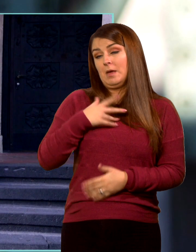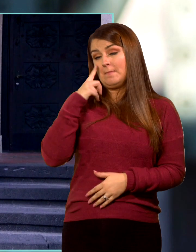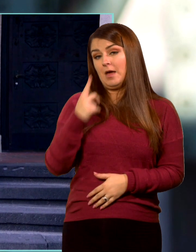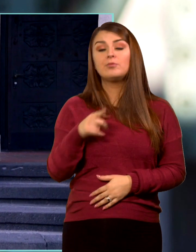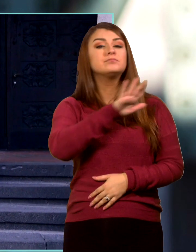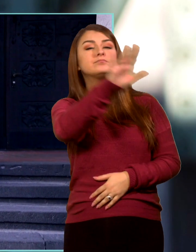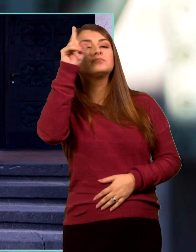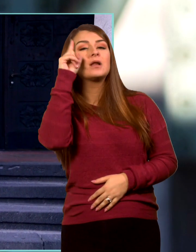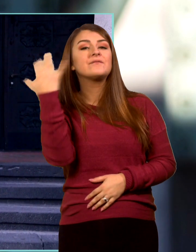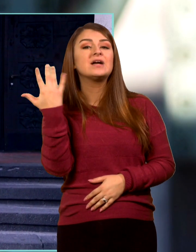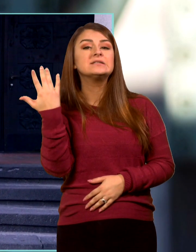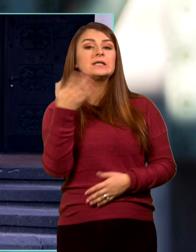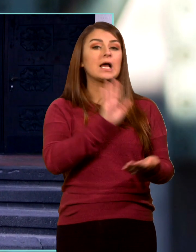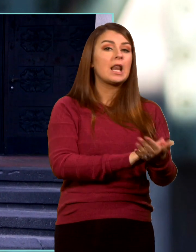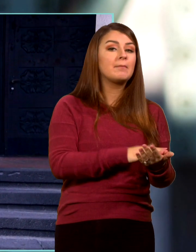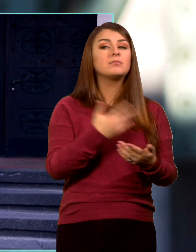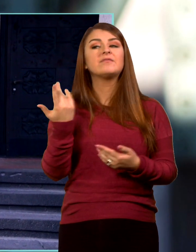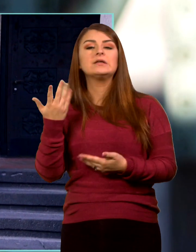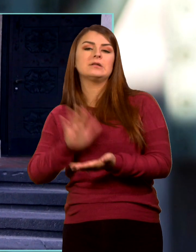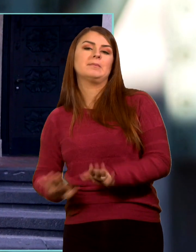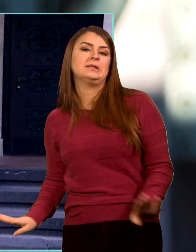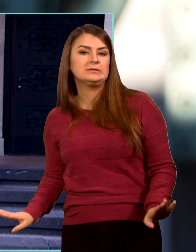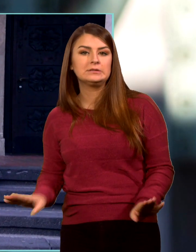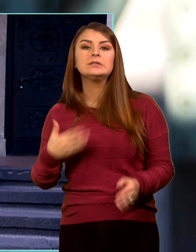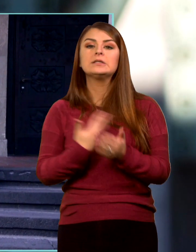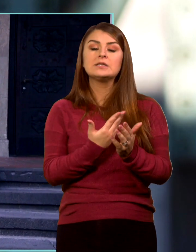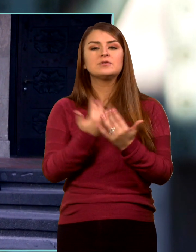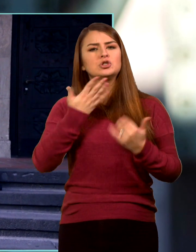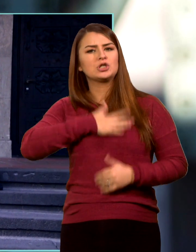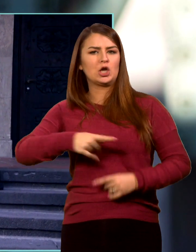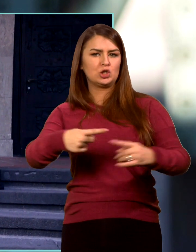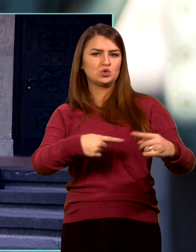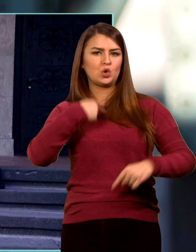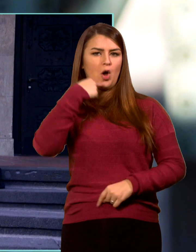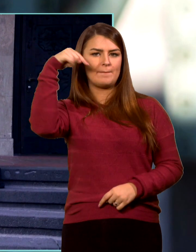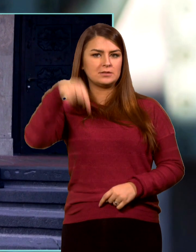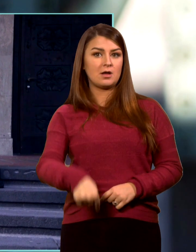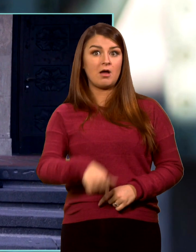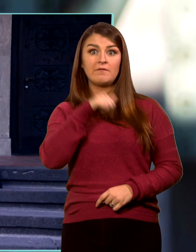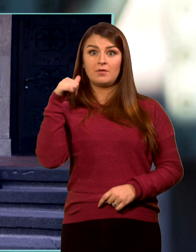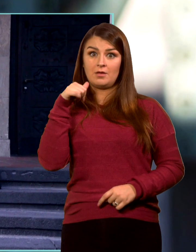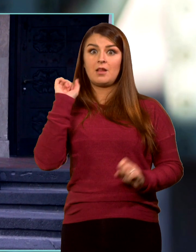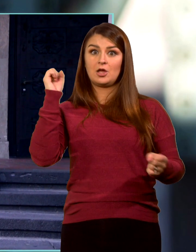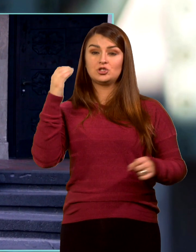das bei euch? Was geht klar, was geht nicht klar? Lasst uns gerne in den Kommentaren darüber diskutieren. Ziemlich viel Action hatte auch mein